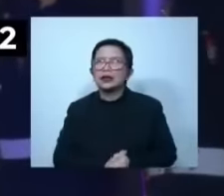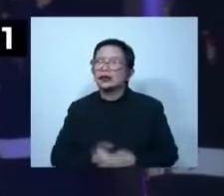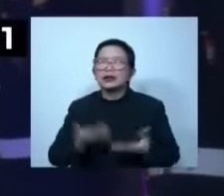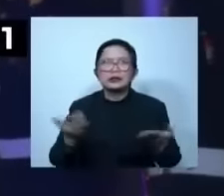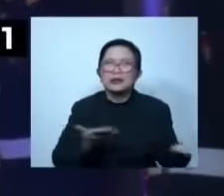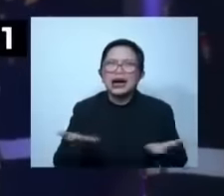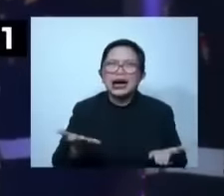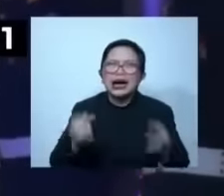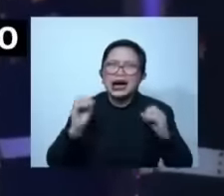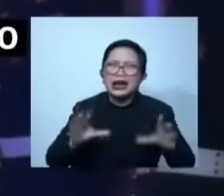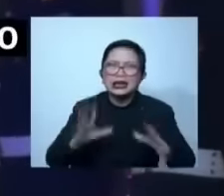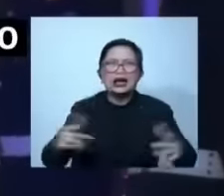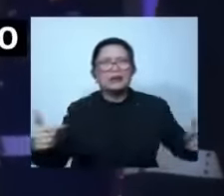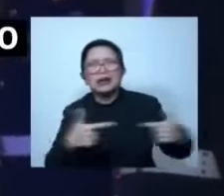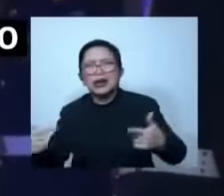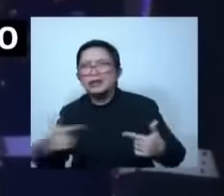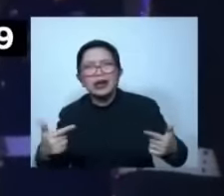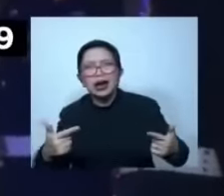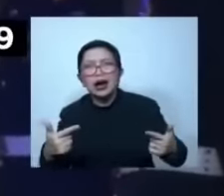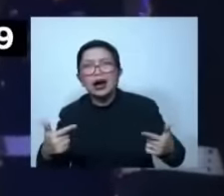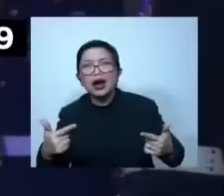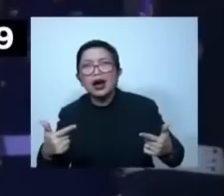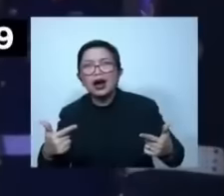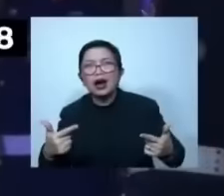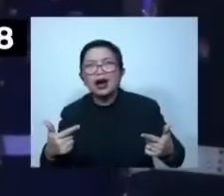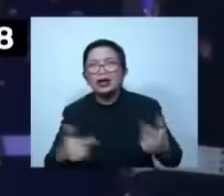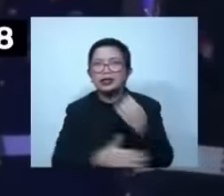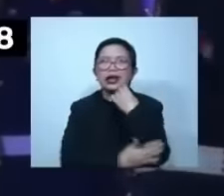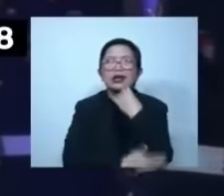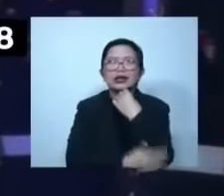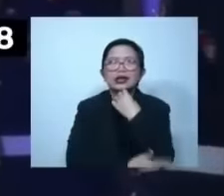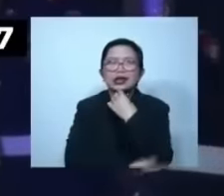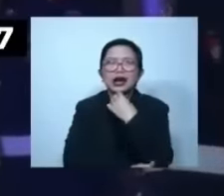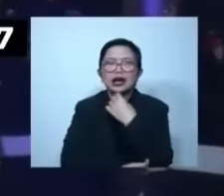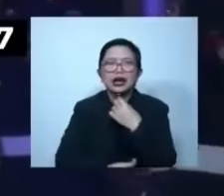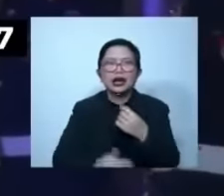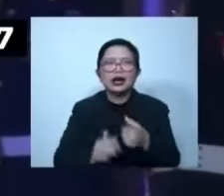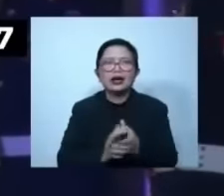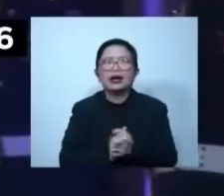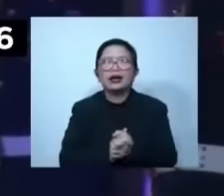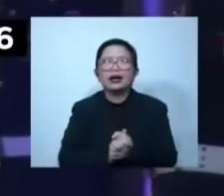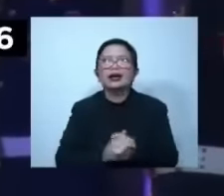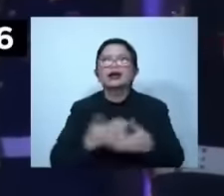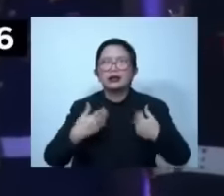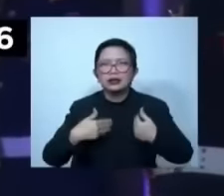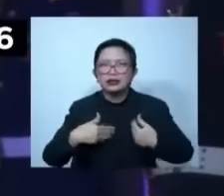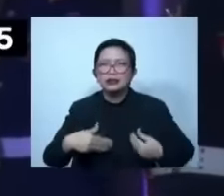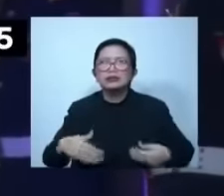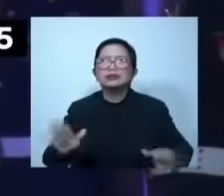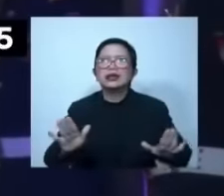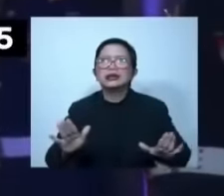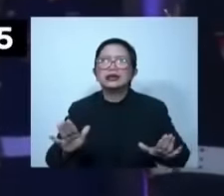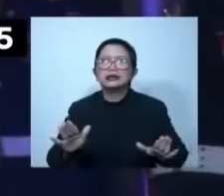di mana terjadi perang di mana-mana, di mana negara-negara begitu banyak